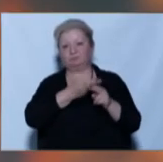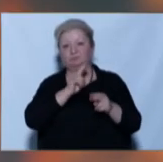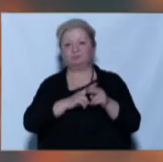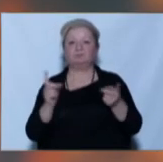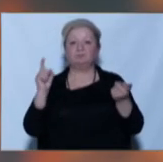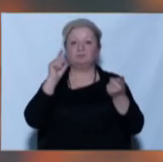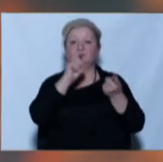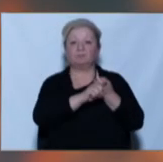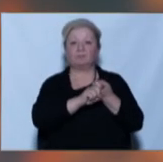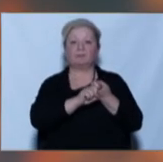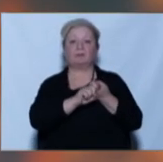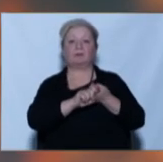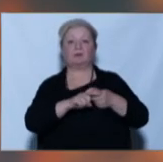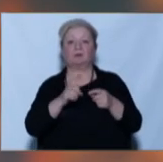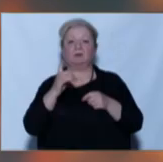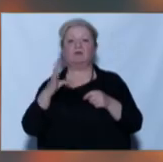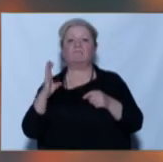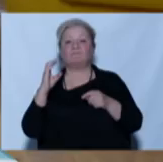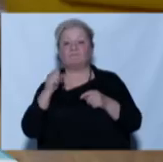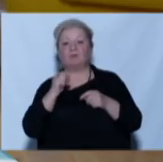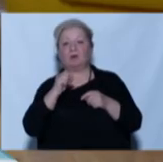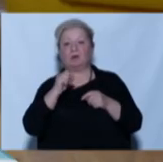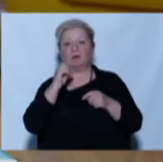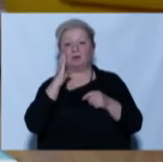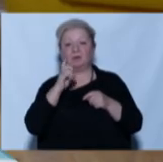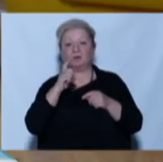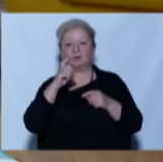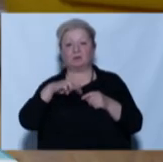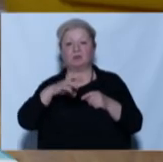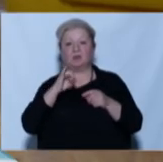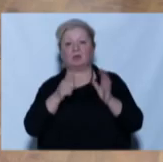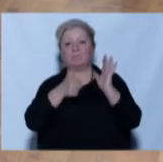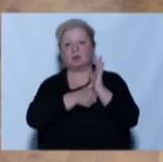მეექვსეს. სამწუხაროდ პეტრესა და ვახტანგის ურთიერთობა წარმატებული ვერ აღმოჩნდა.